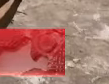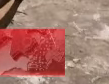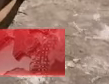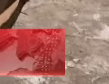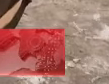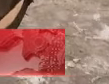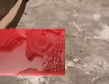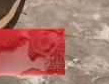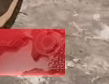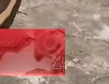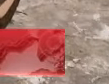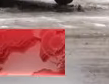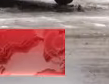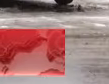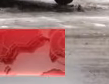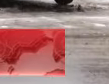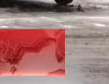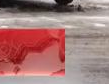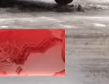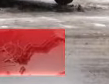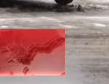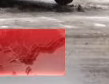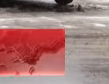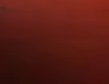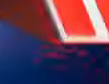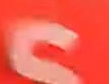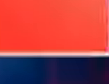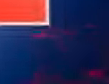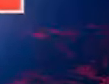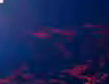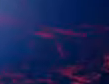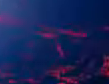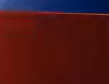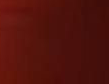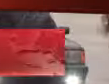как изменение погодных условий отразилось на аварийности в регионе?